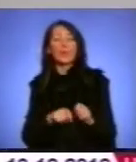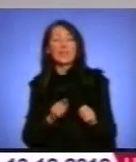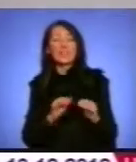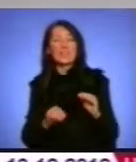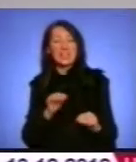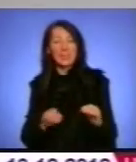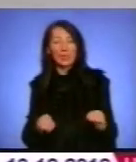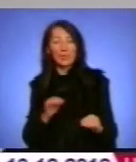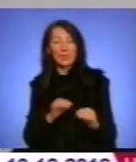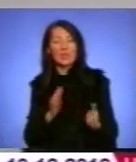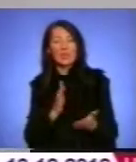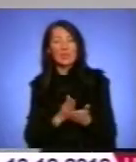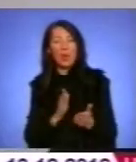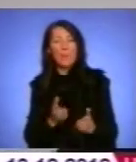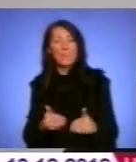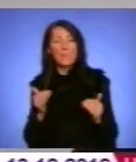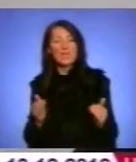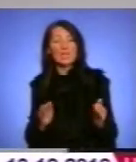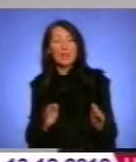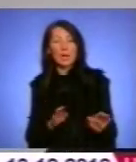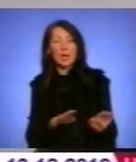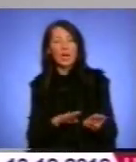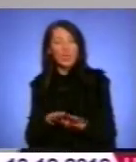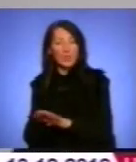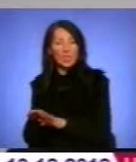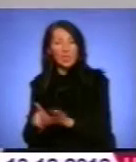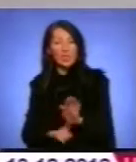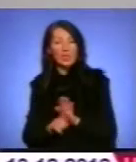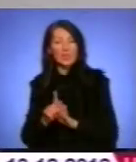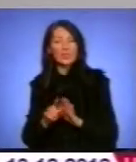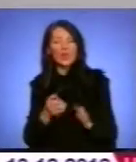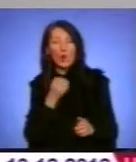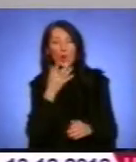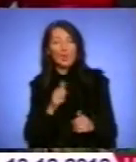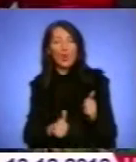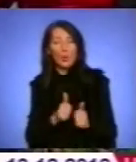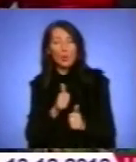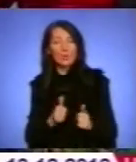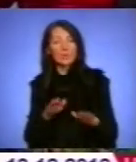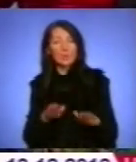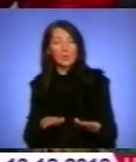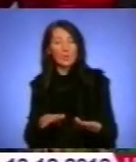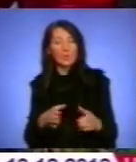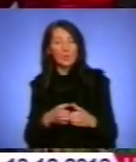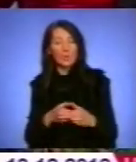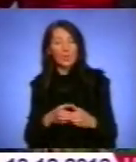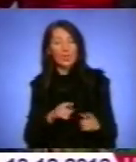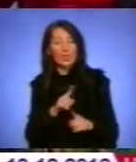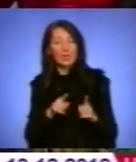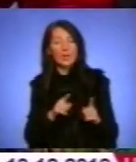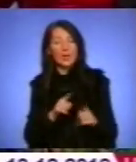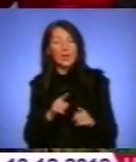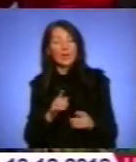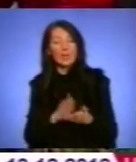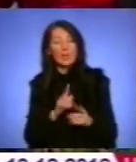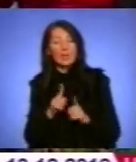склад став більш рівніший, почалася хороша конкуренція за місце в суставі. Зазнала змін інфраструктура